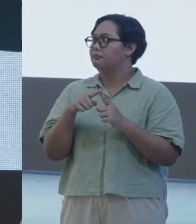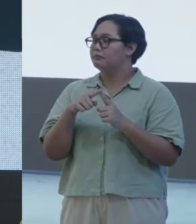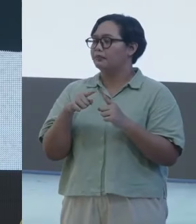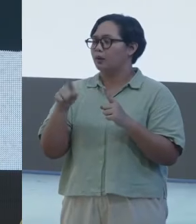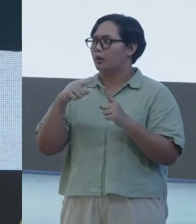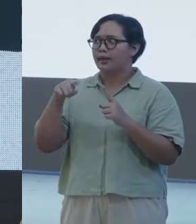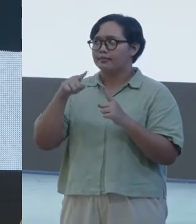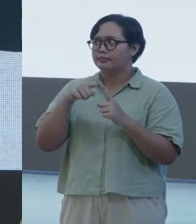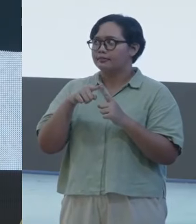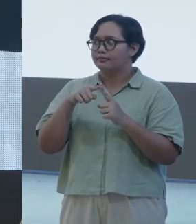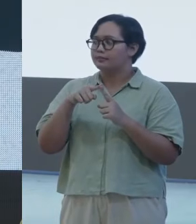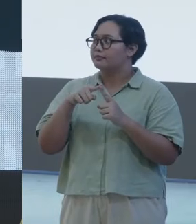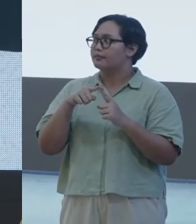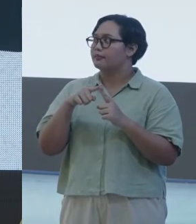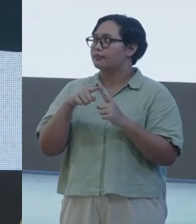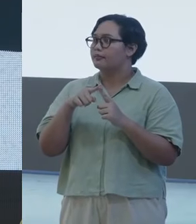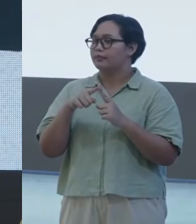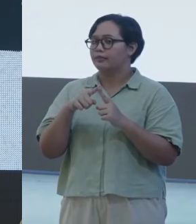Hindi.